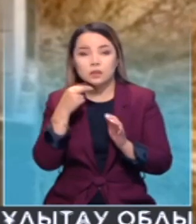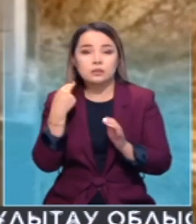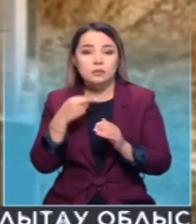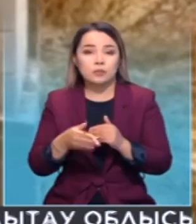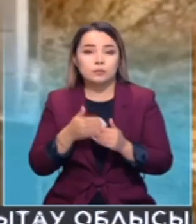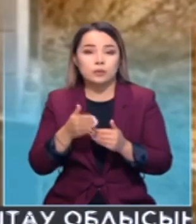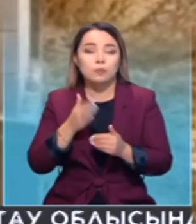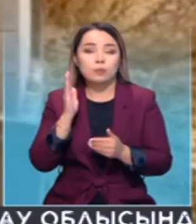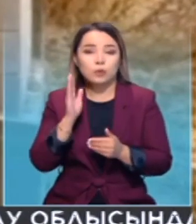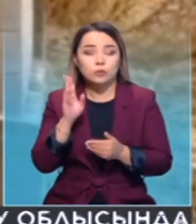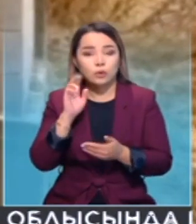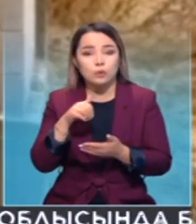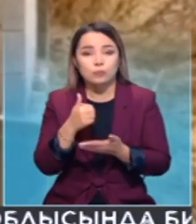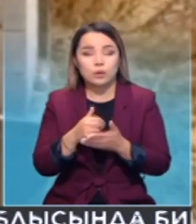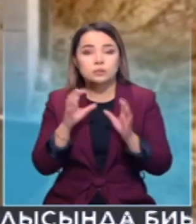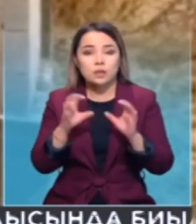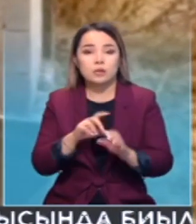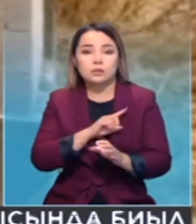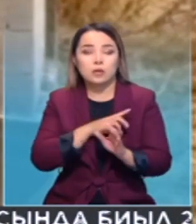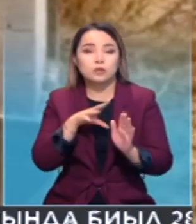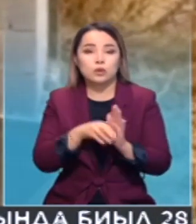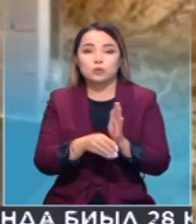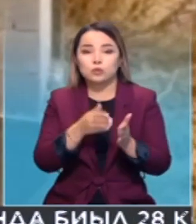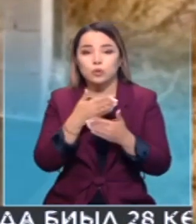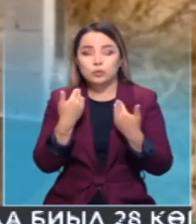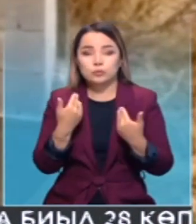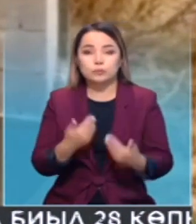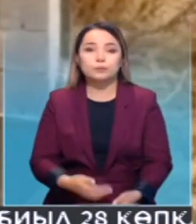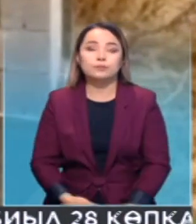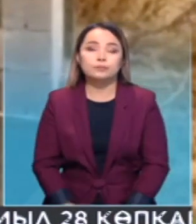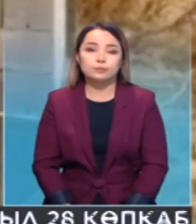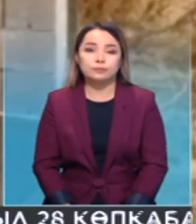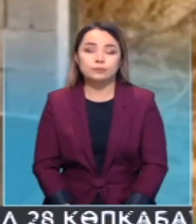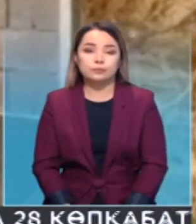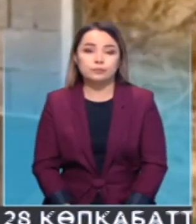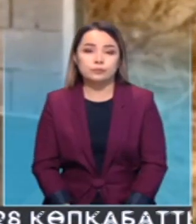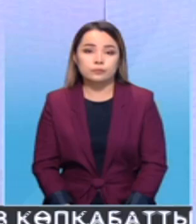торда өткізеді. Үкім заңды күшіне енген жоқ.